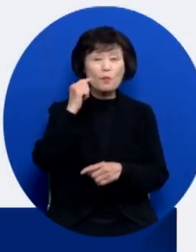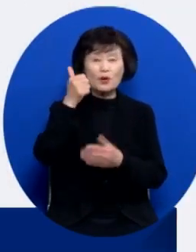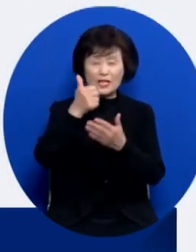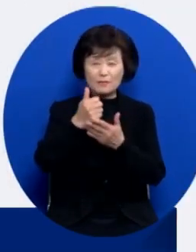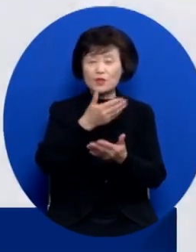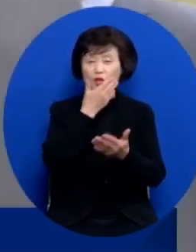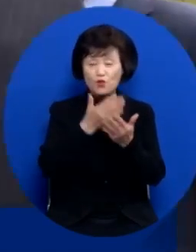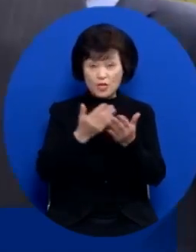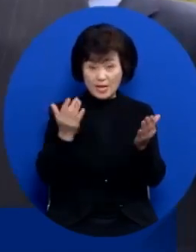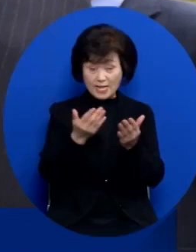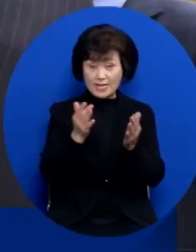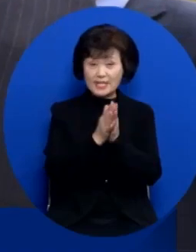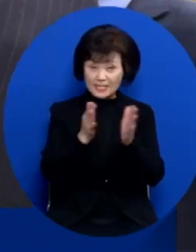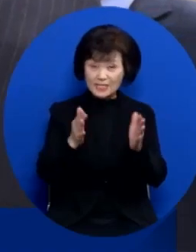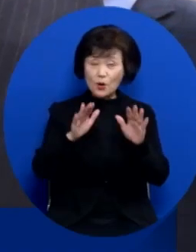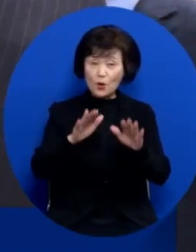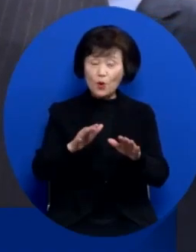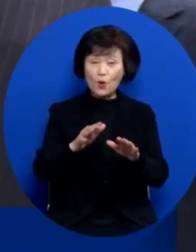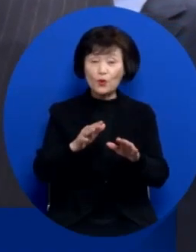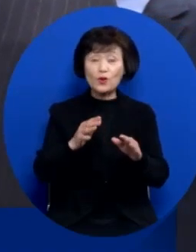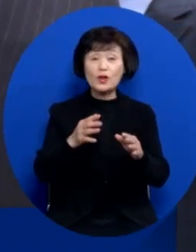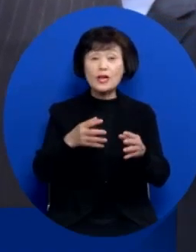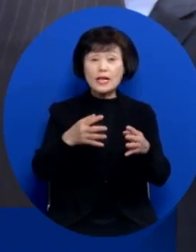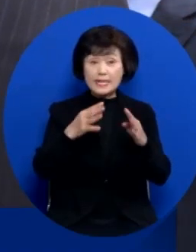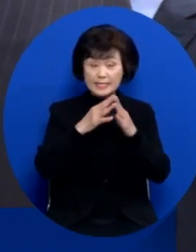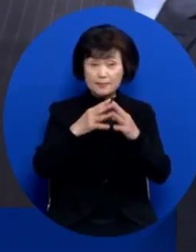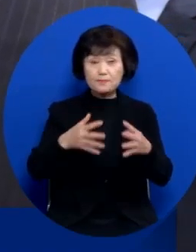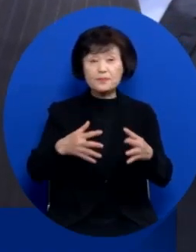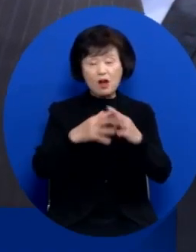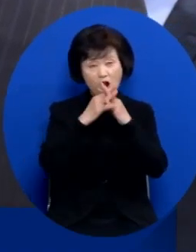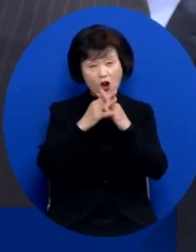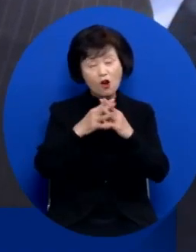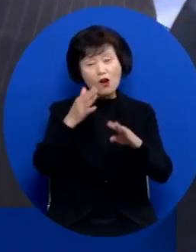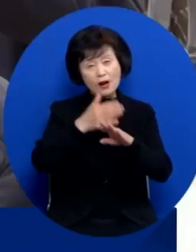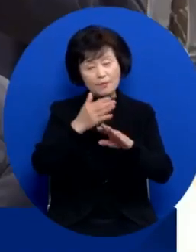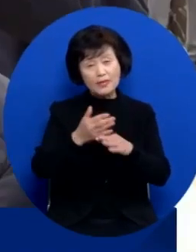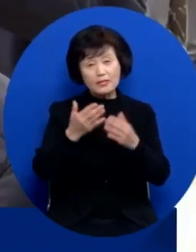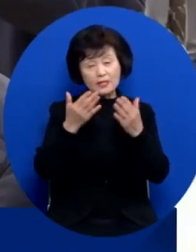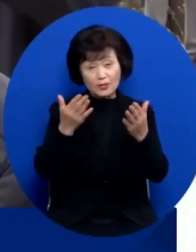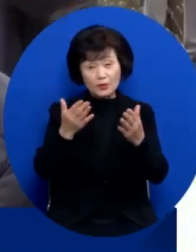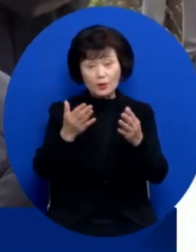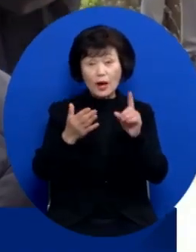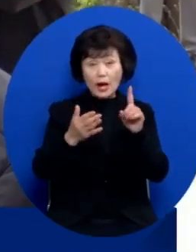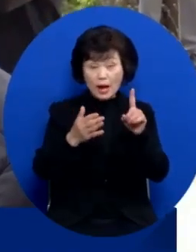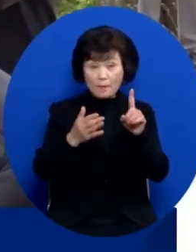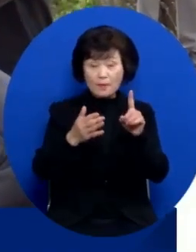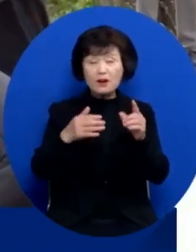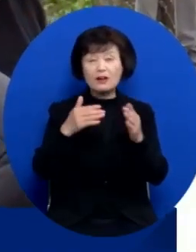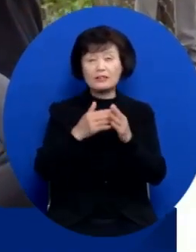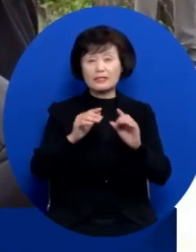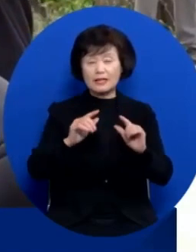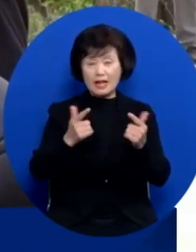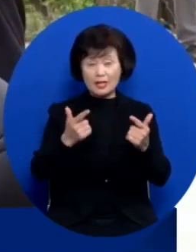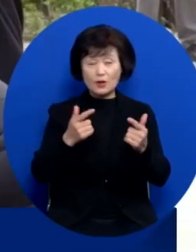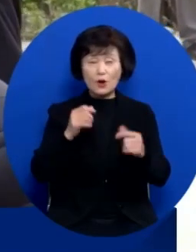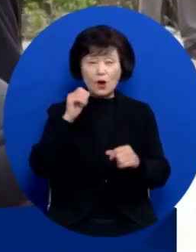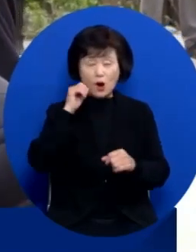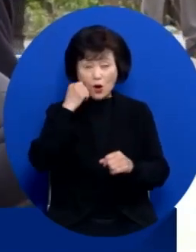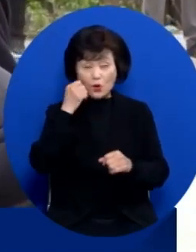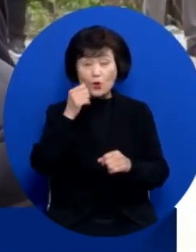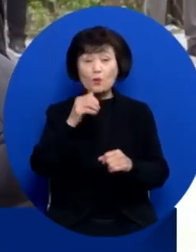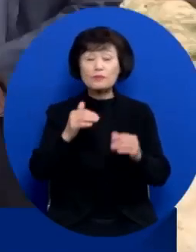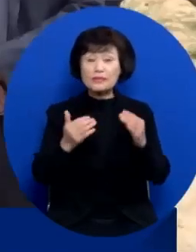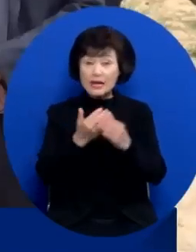잘 마무리되기를 감사드리고 이것이 한 번의 일회성이 아니라 우리 사회 어려움 있을 때마다 한국교회 하나